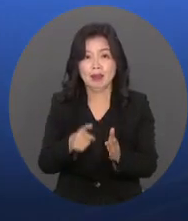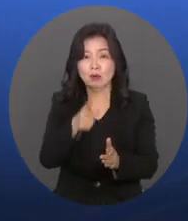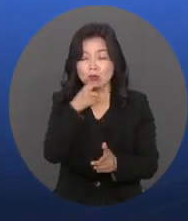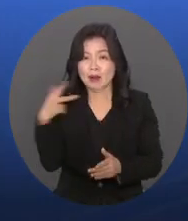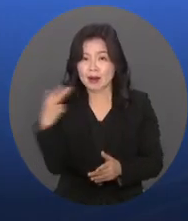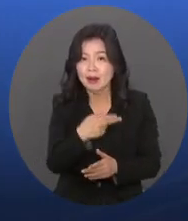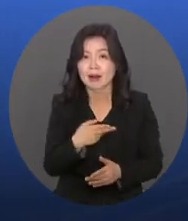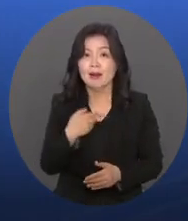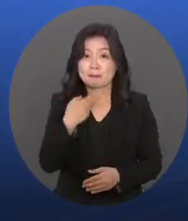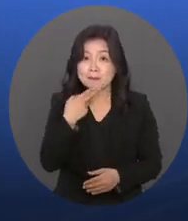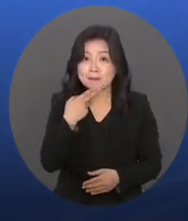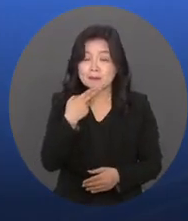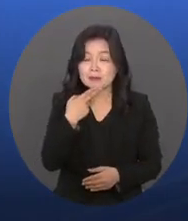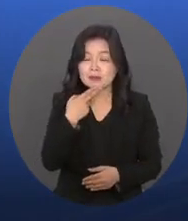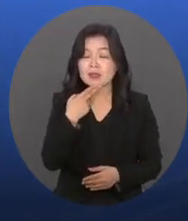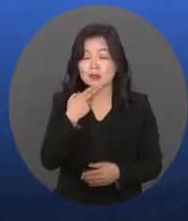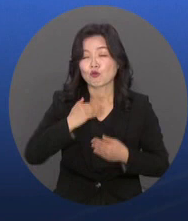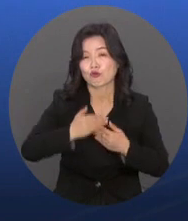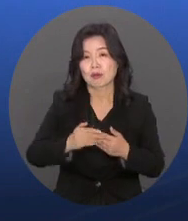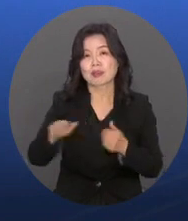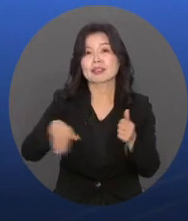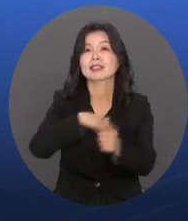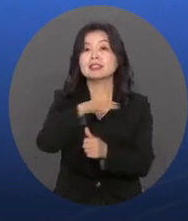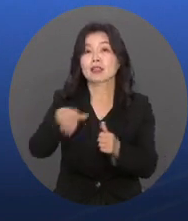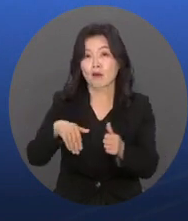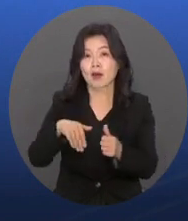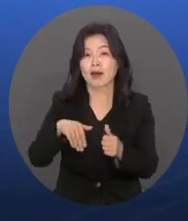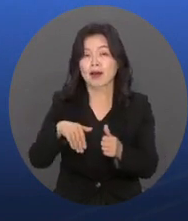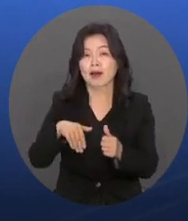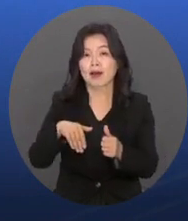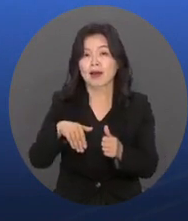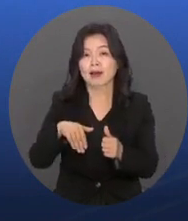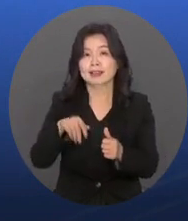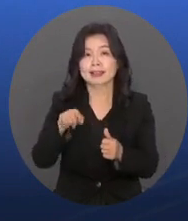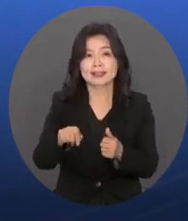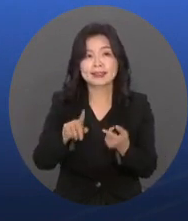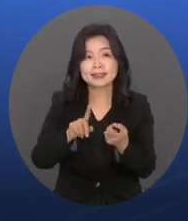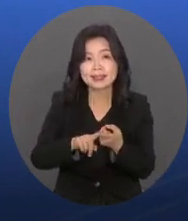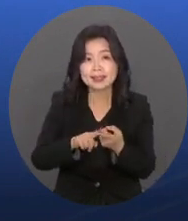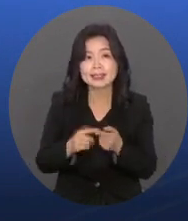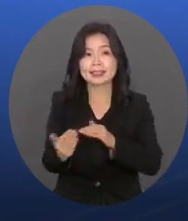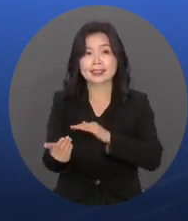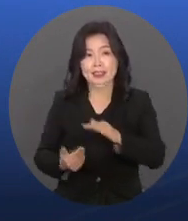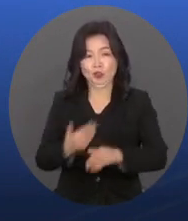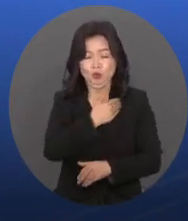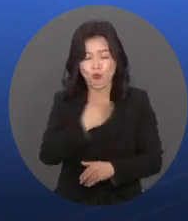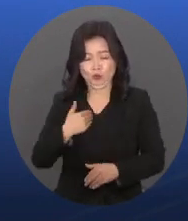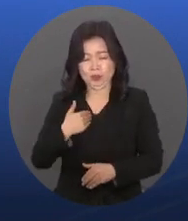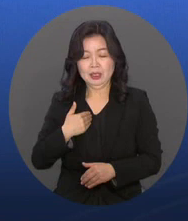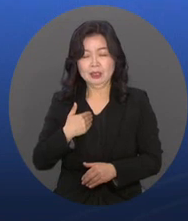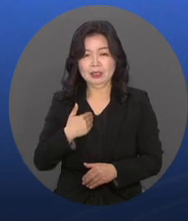갈 수 있는 그런 상황이었는데 업체 관계자도 이게 그 이전에 충분히 끝낼 수